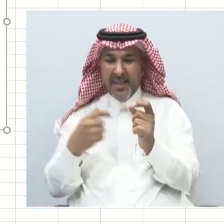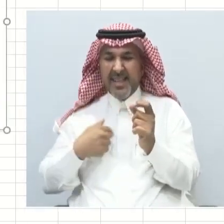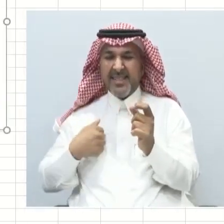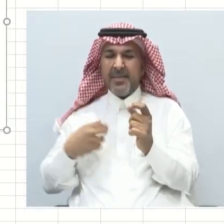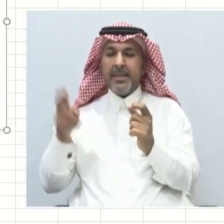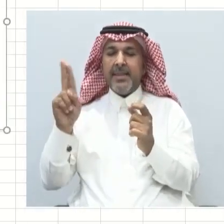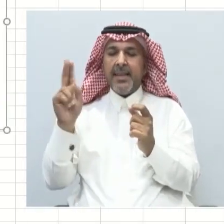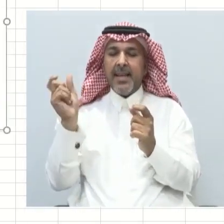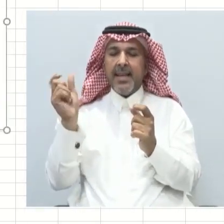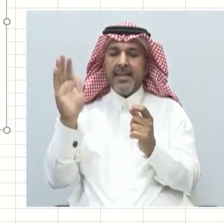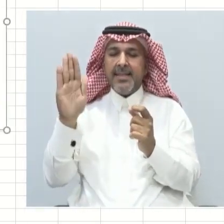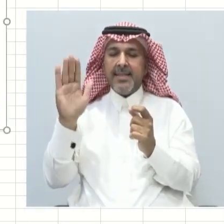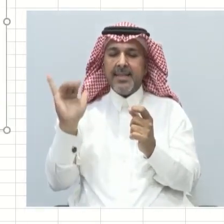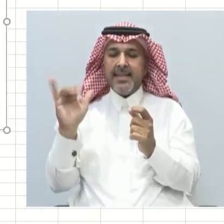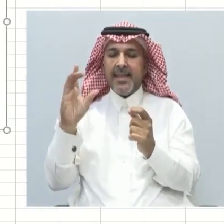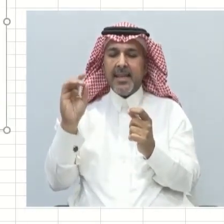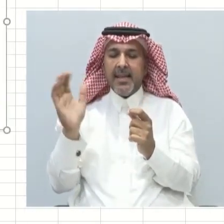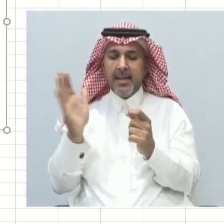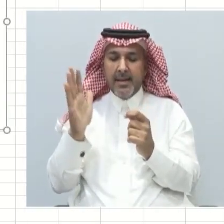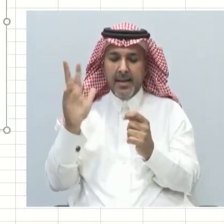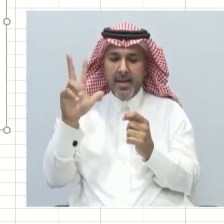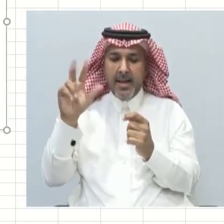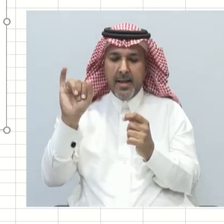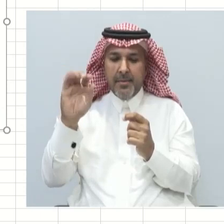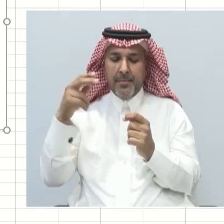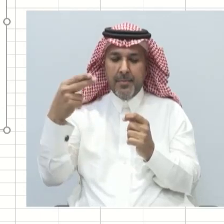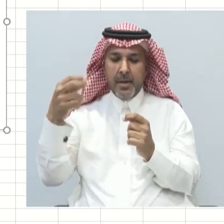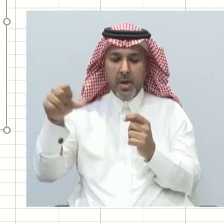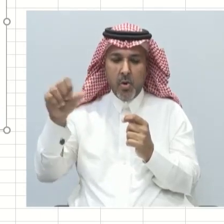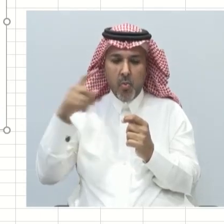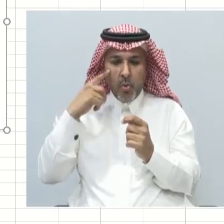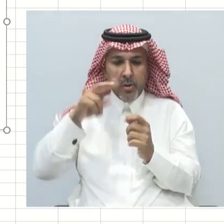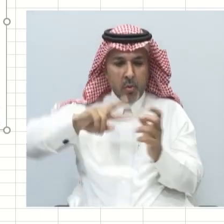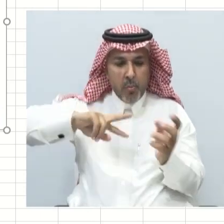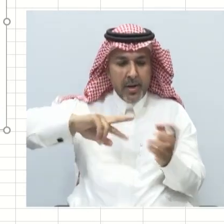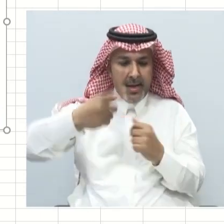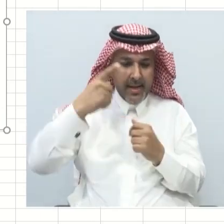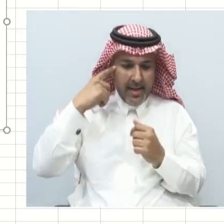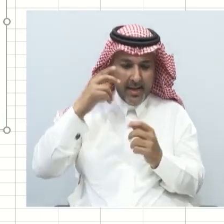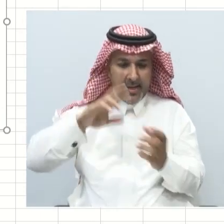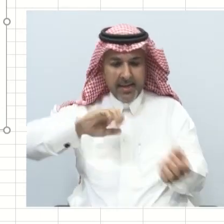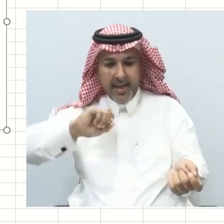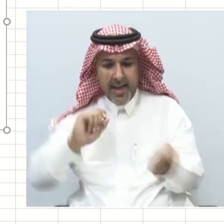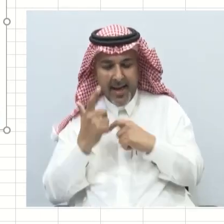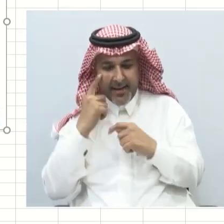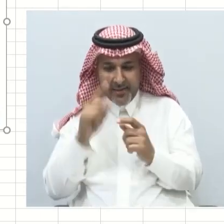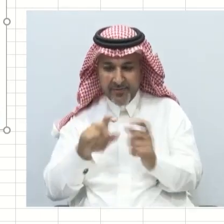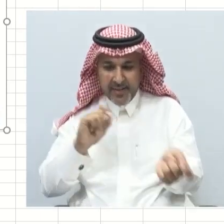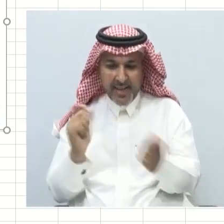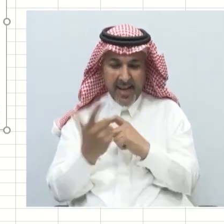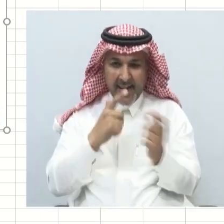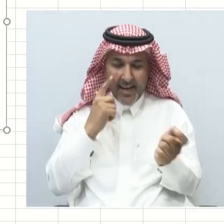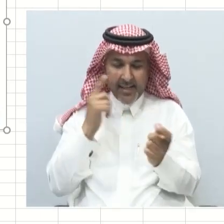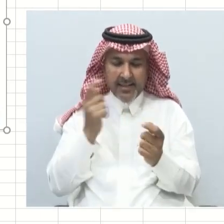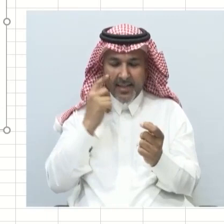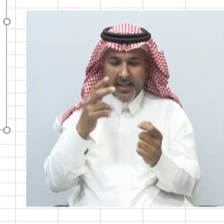المحور وتغير فكره هذه القيام العكسيه فبالتالي يحول لك اياها من اليمين الى اليسار من هذه الخانه